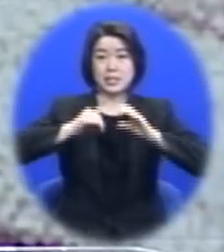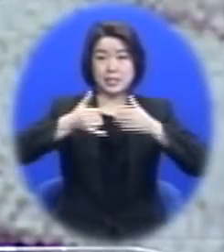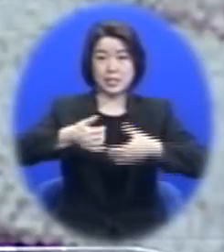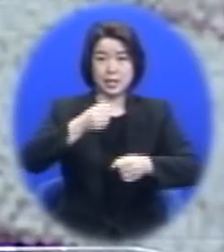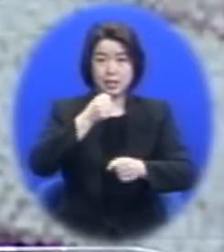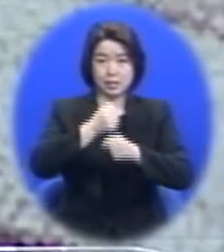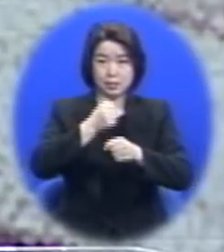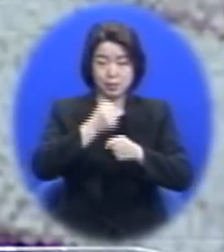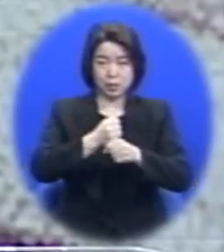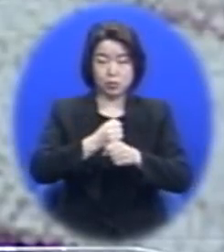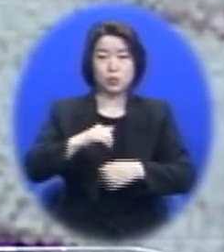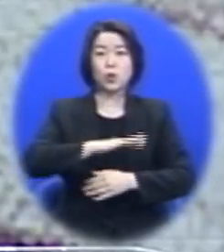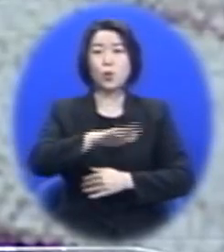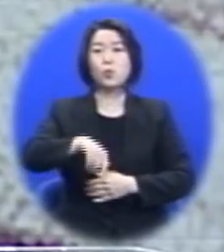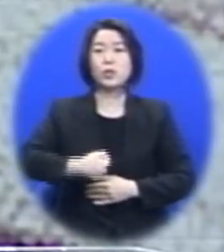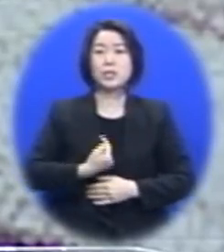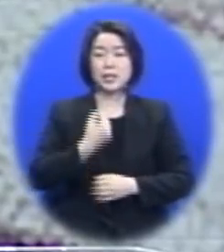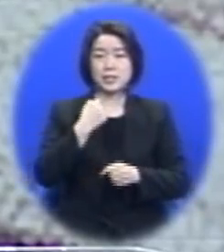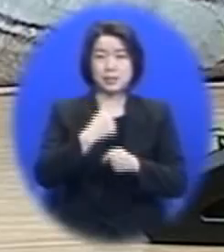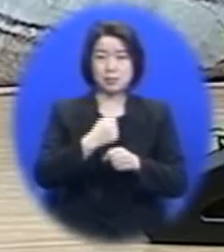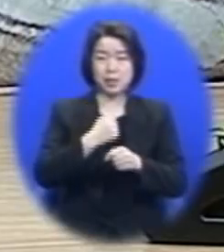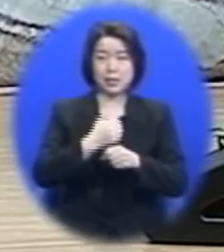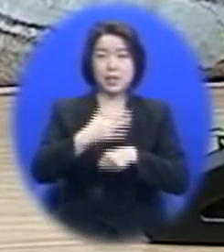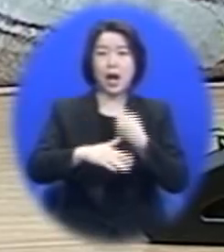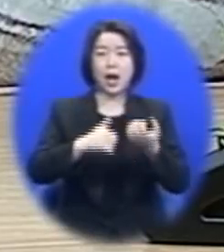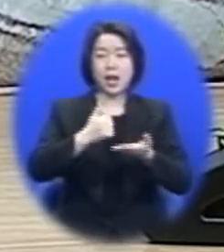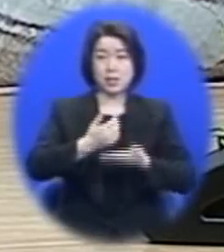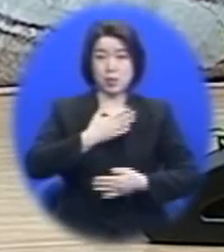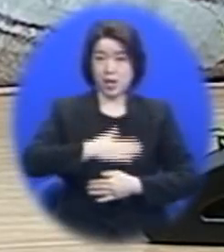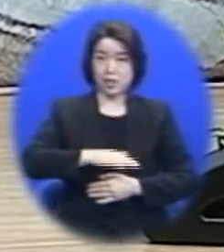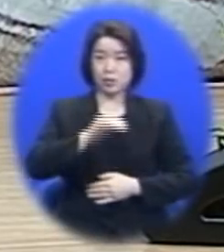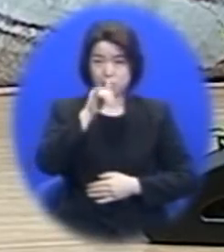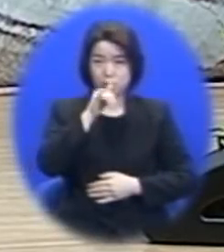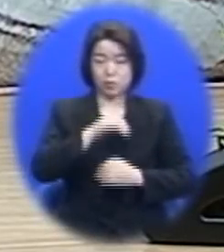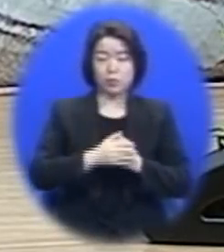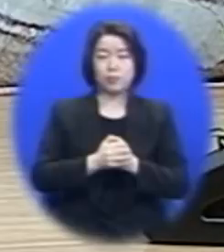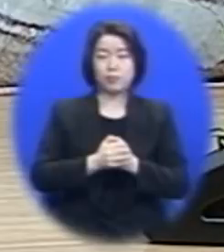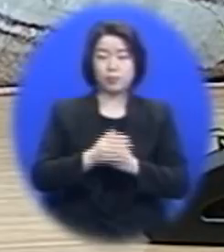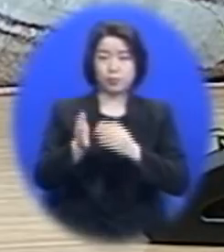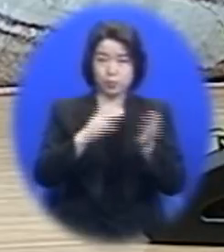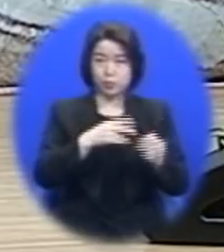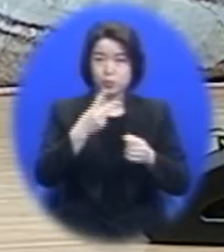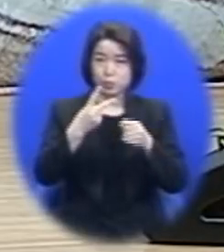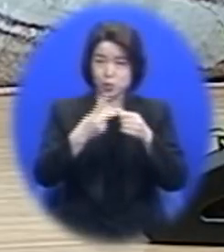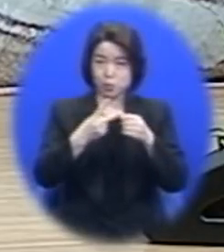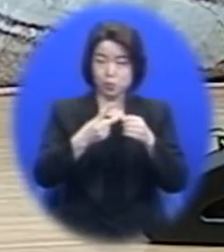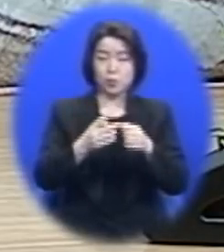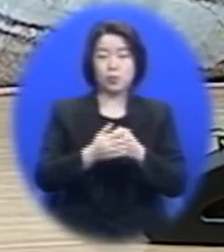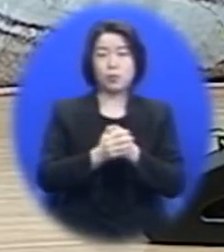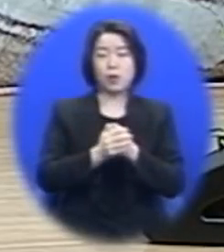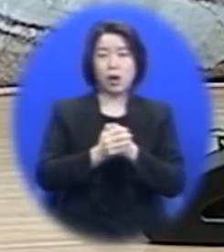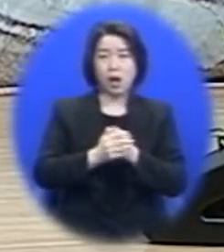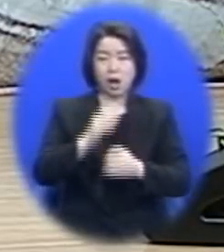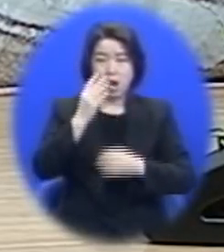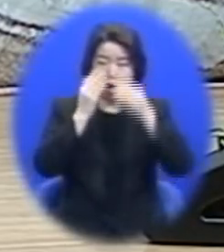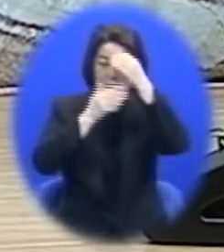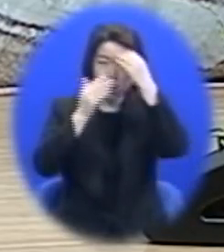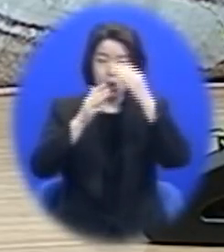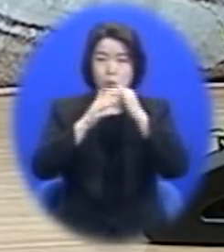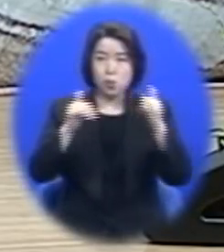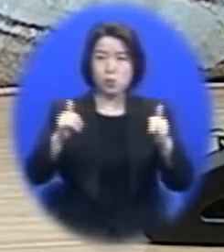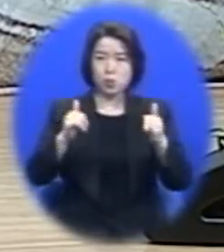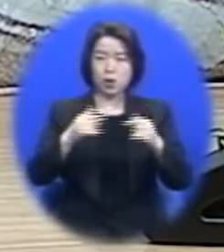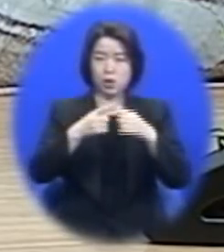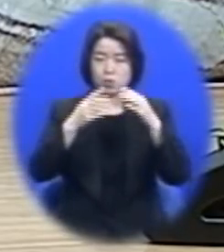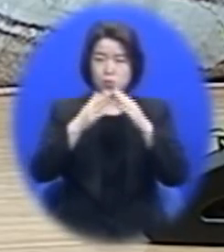우리 자신을 창조하신 하나님을 아는 것이고 또 하나는 성도와 교회를 핍박하여 무너뜨리려고 하는 사탄을